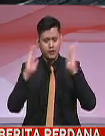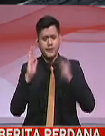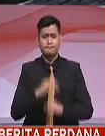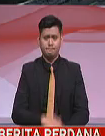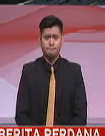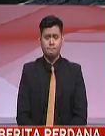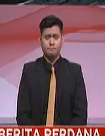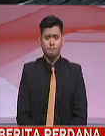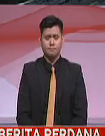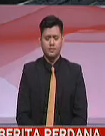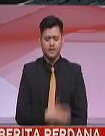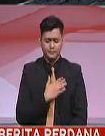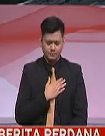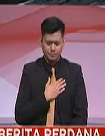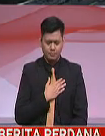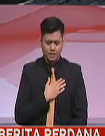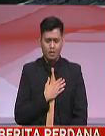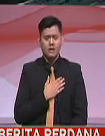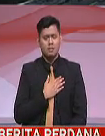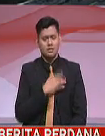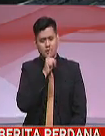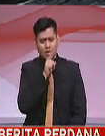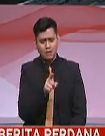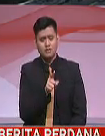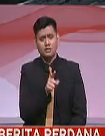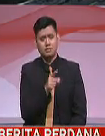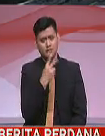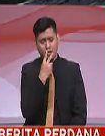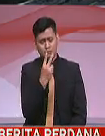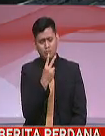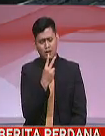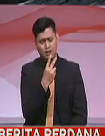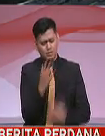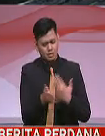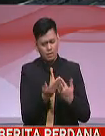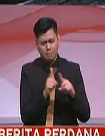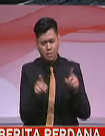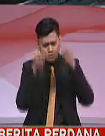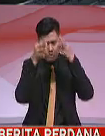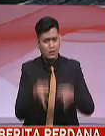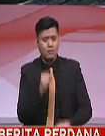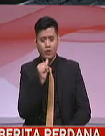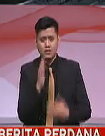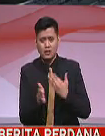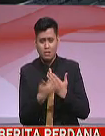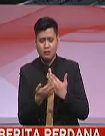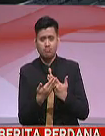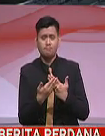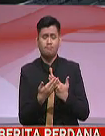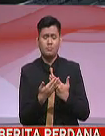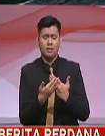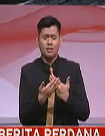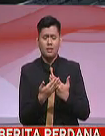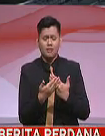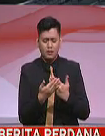hai hai Hai sebenarnya empat bertanya senang tapi Senin Kudus ini tak senang untuk saya baik tapi